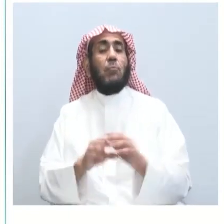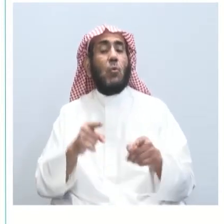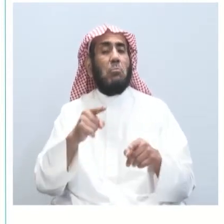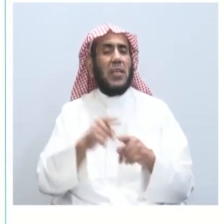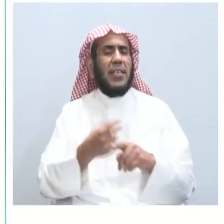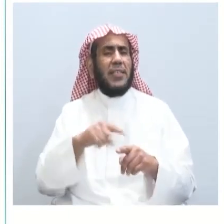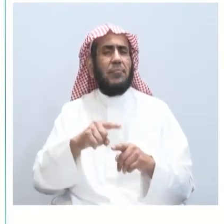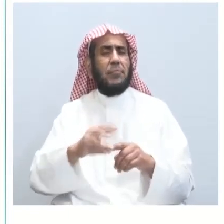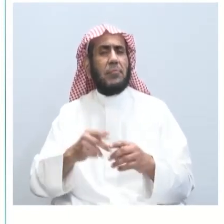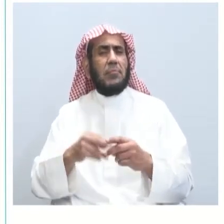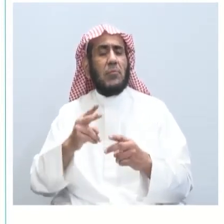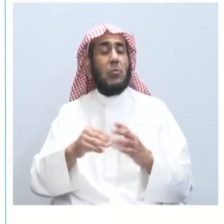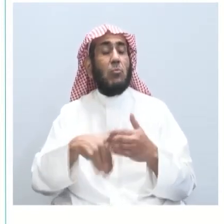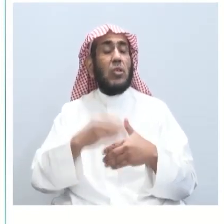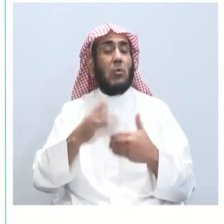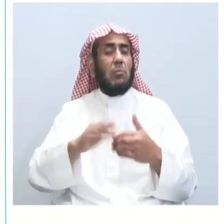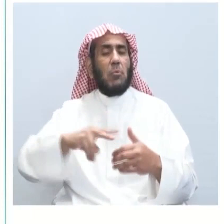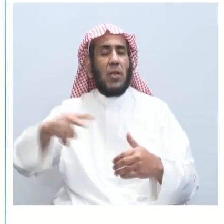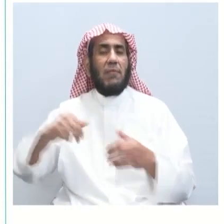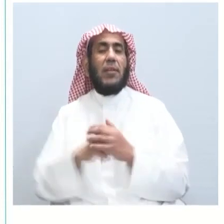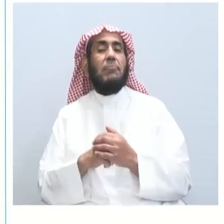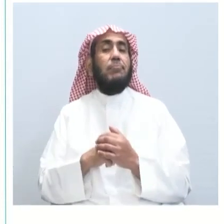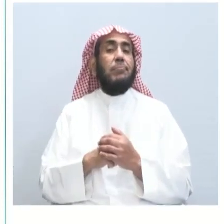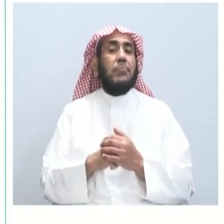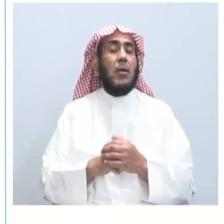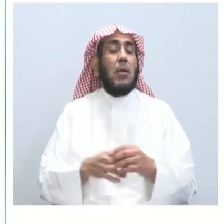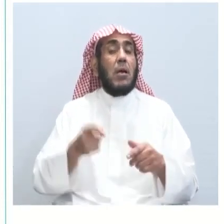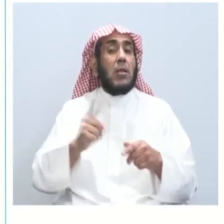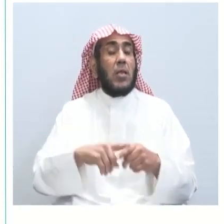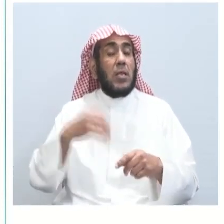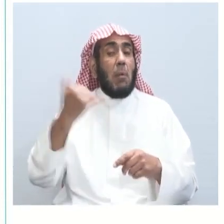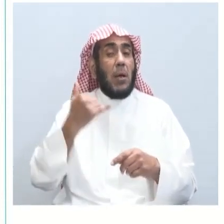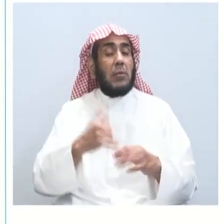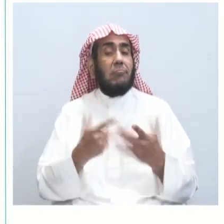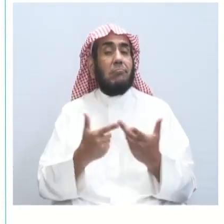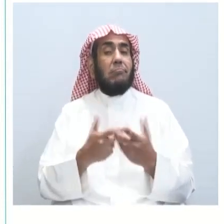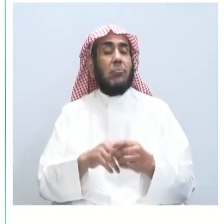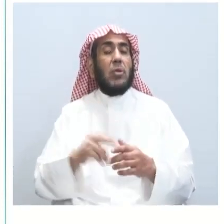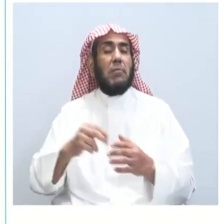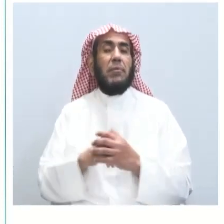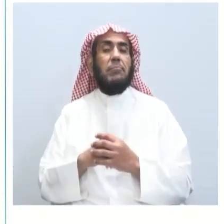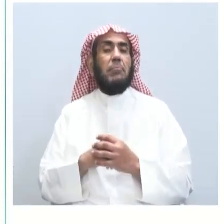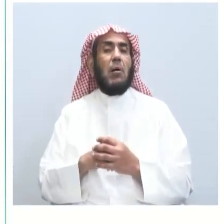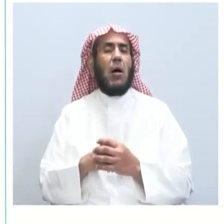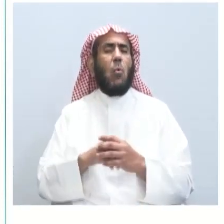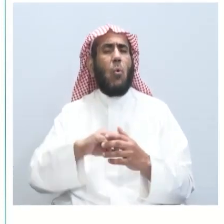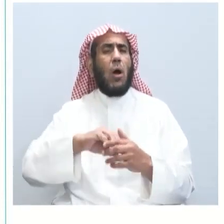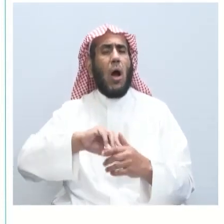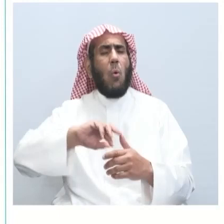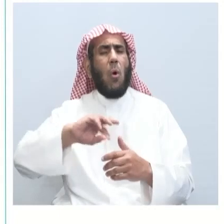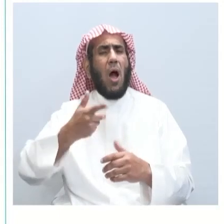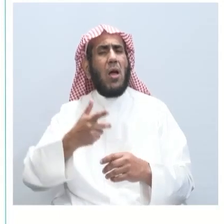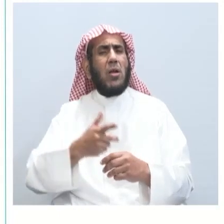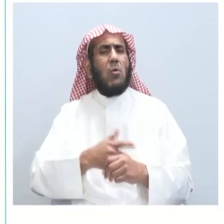احتياجات لمنتجات والخدمات مختلف ايضا ايضا الاهتمامات كذلك تكون مختلفه او او اي